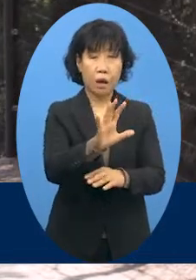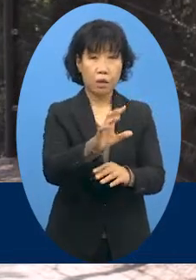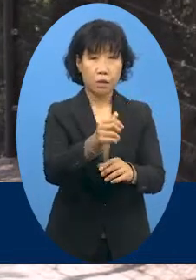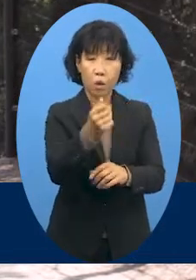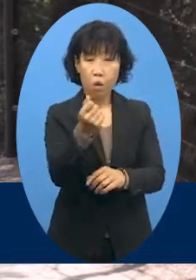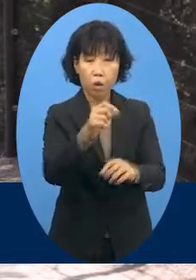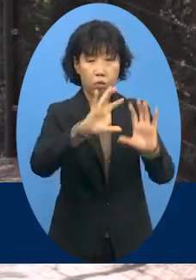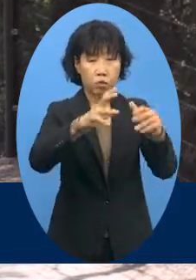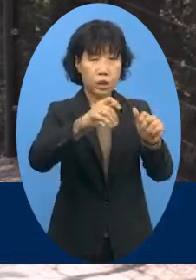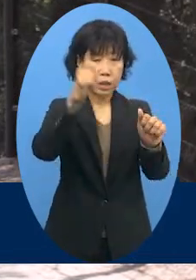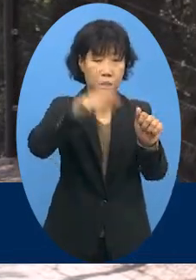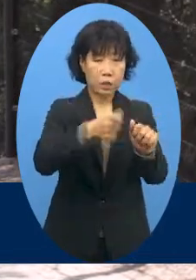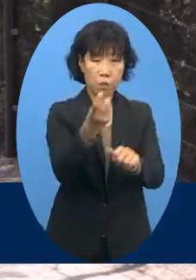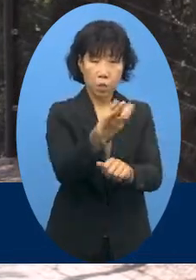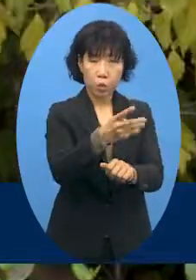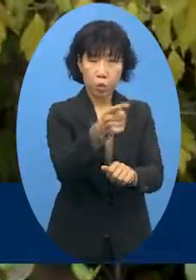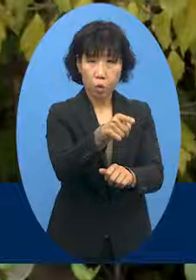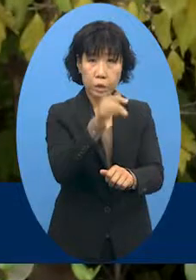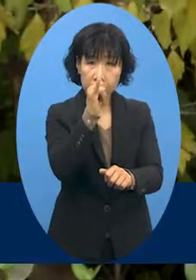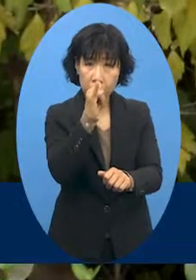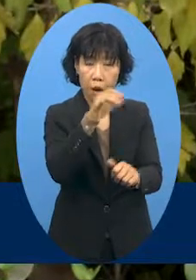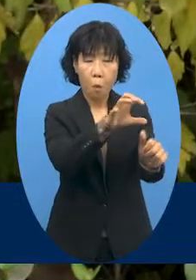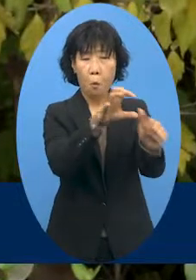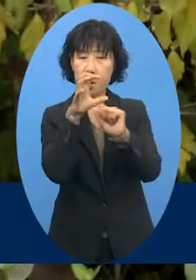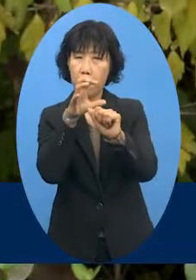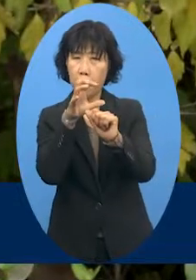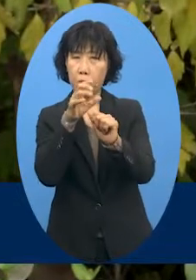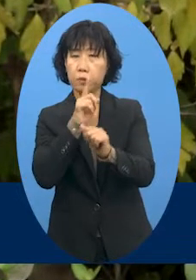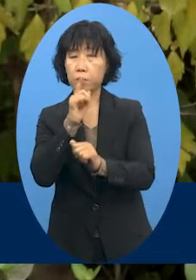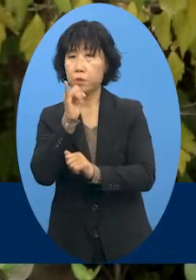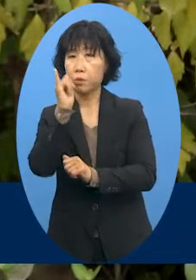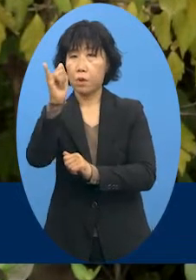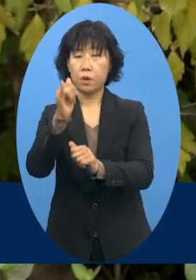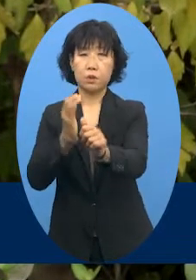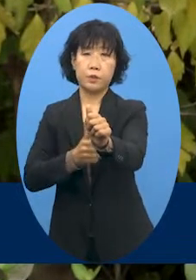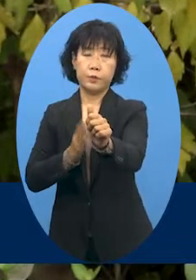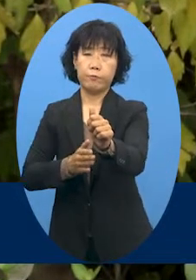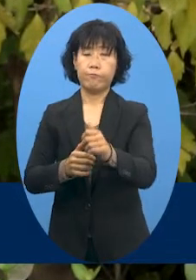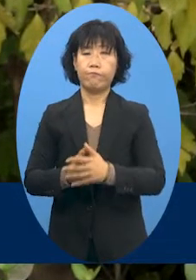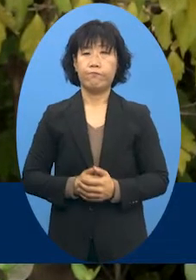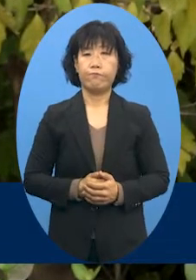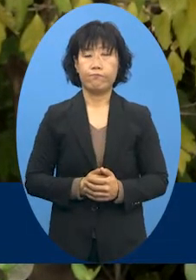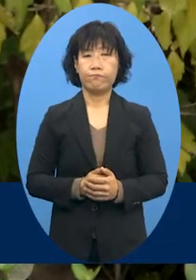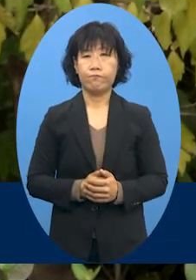정확히 알리는 데 9까지 젊 번호를 적극 활용해 주길 바란다 고 전했습니다